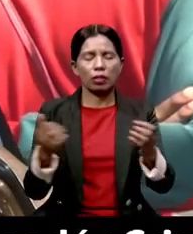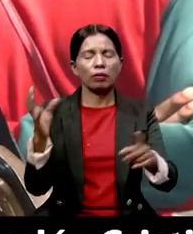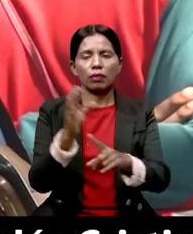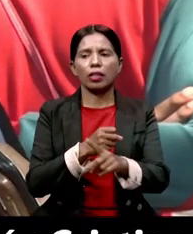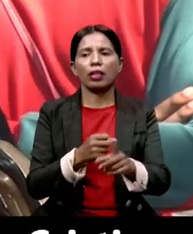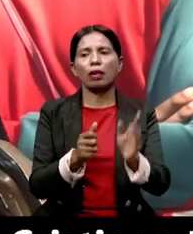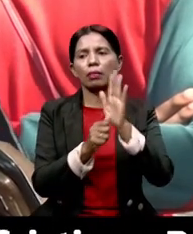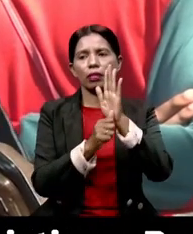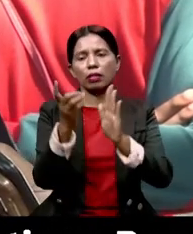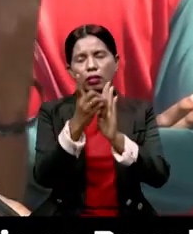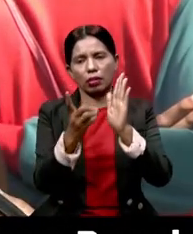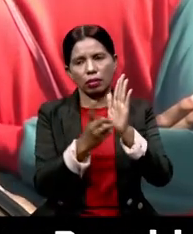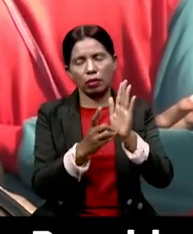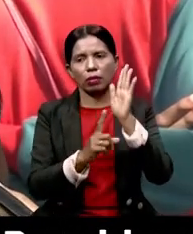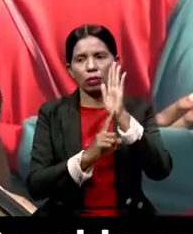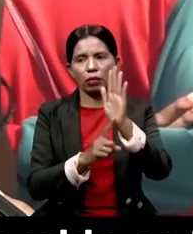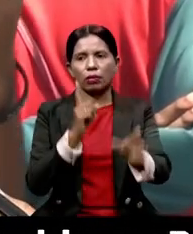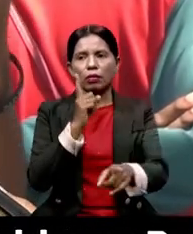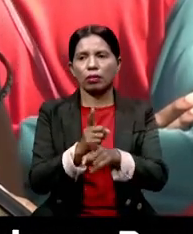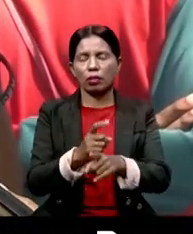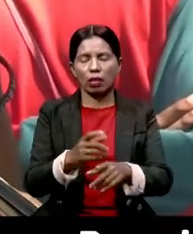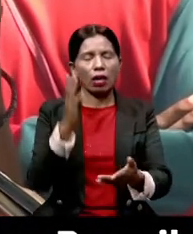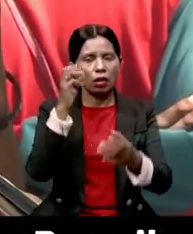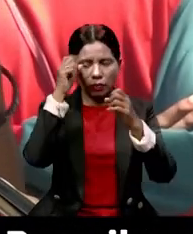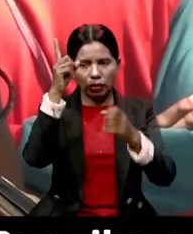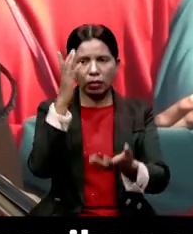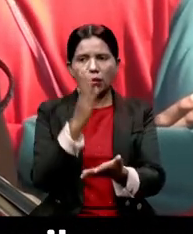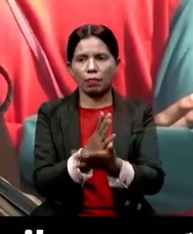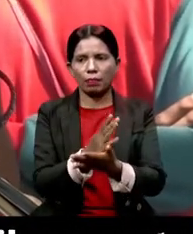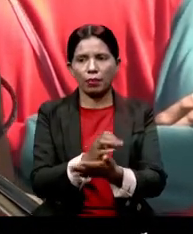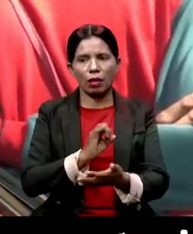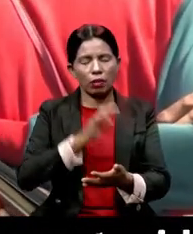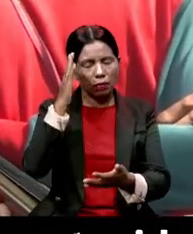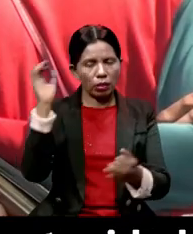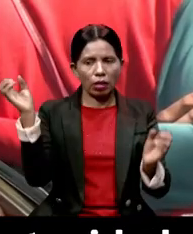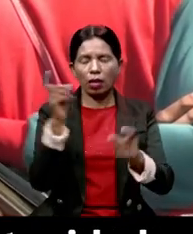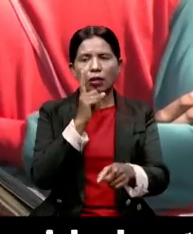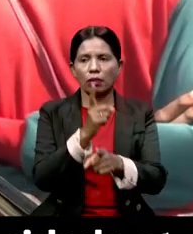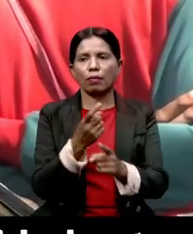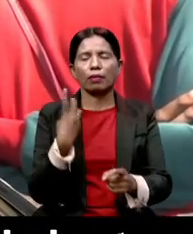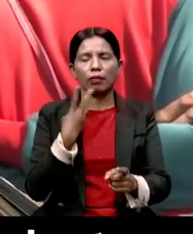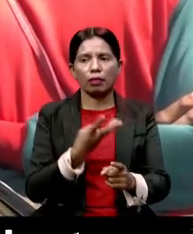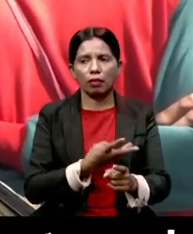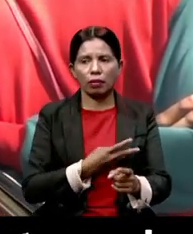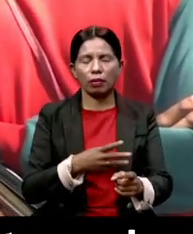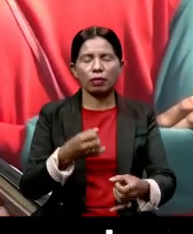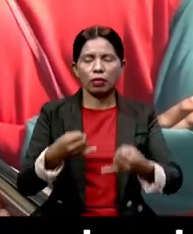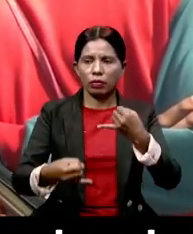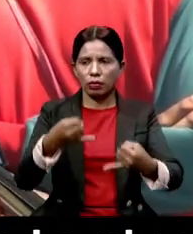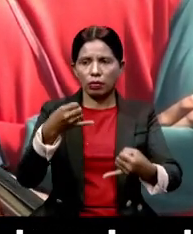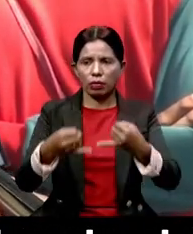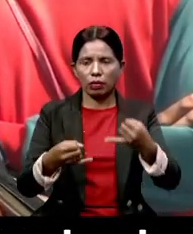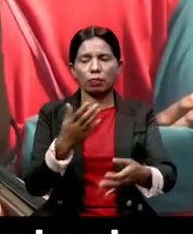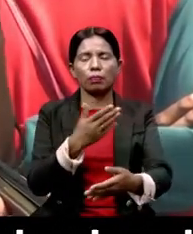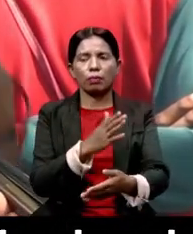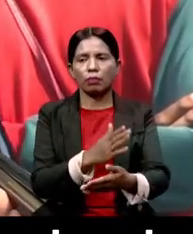darus sira nih mak konkret lolos pak. Mas sira derpinte det revoga ni indane ani indane la losa. Ani indane ita tu promove justiça ma be ita tu